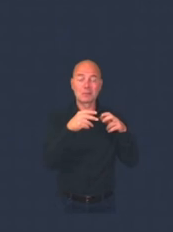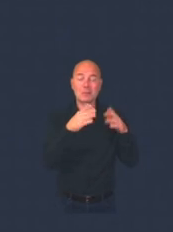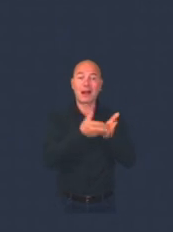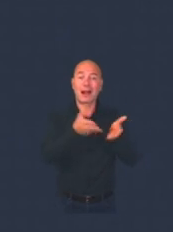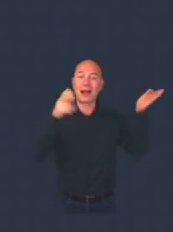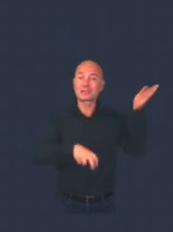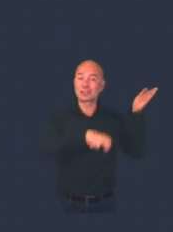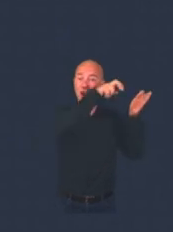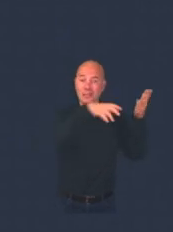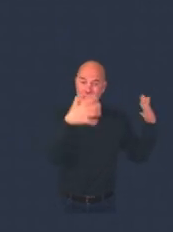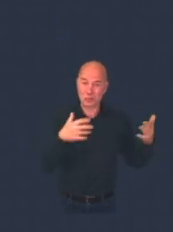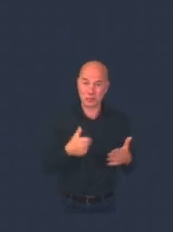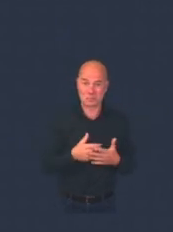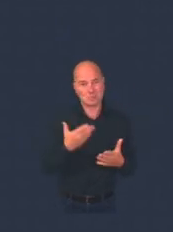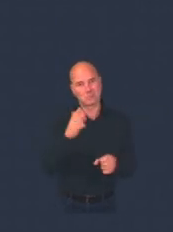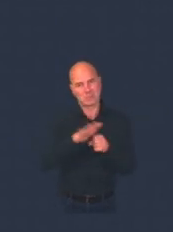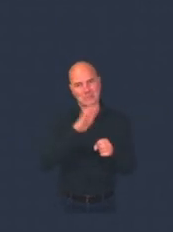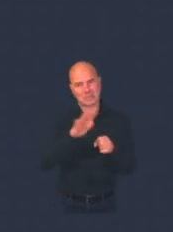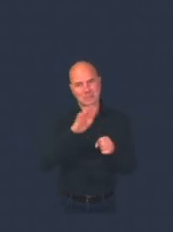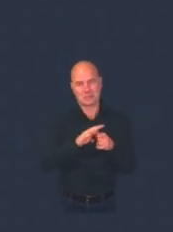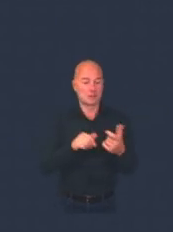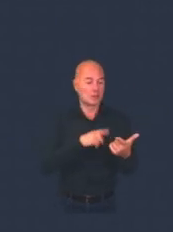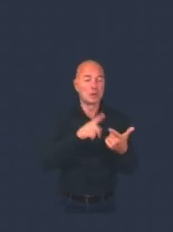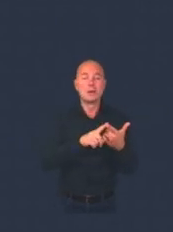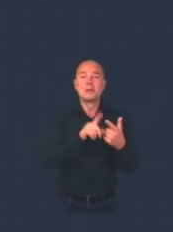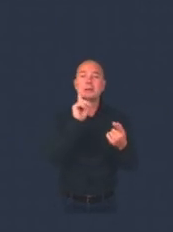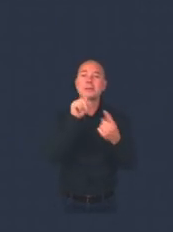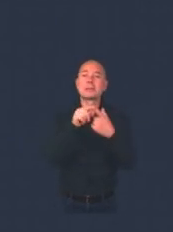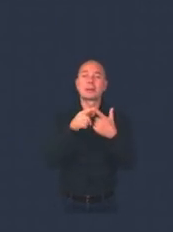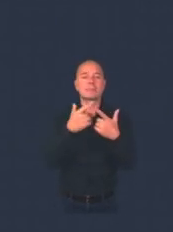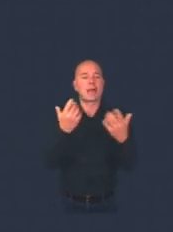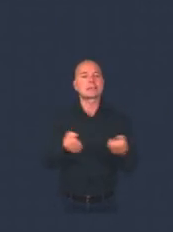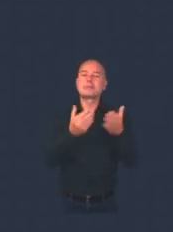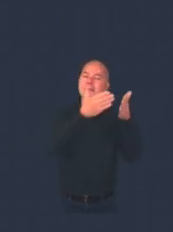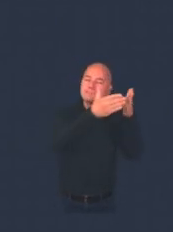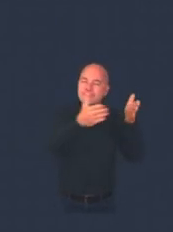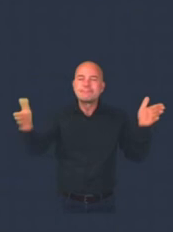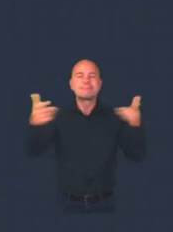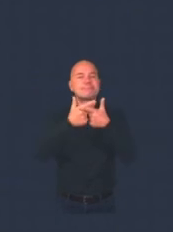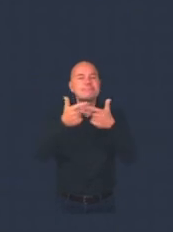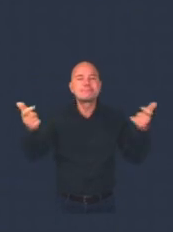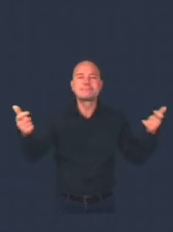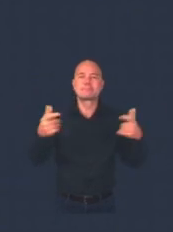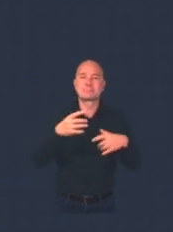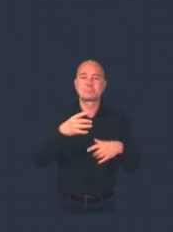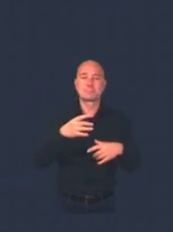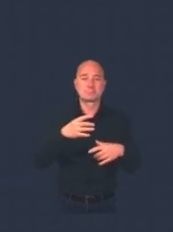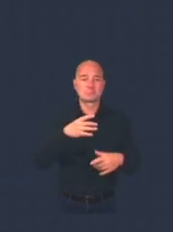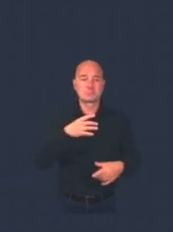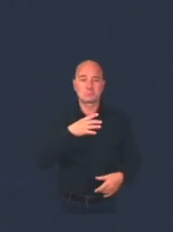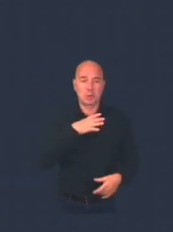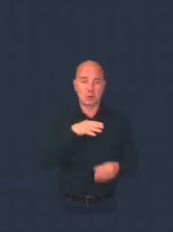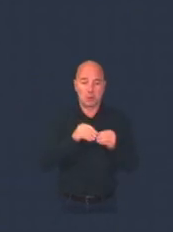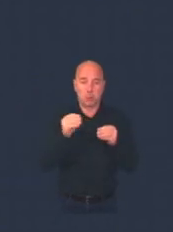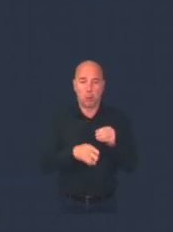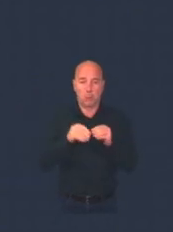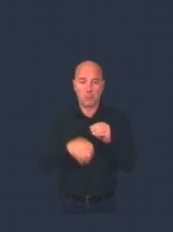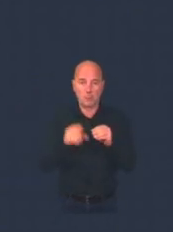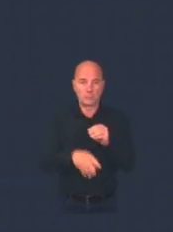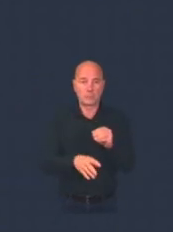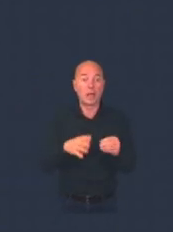la première montagne durable d'Europe. Idem sur la diversification des activités en montagne. Certaines sont tout bonnement oubliées, d'autres